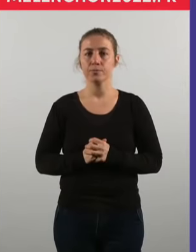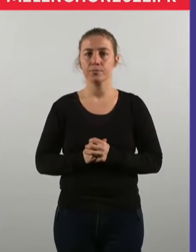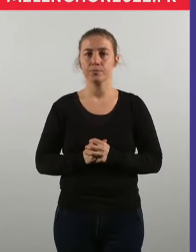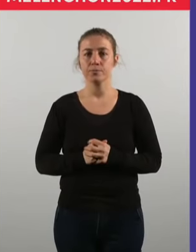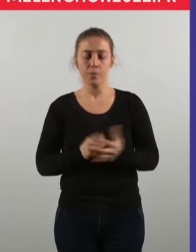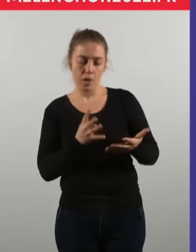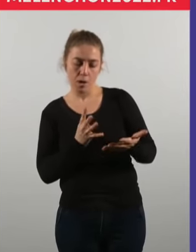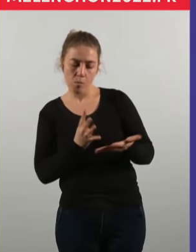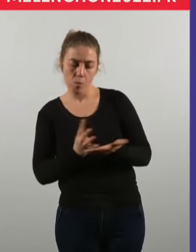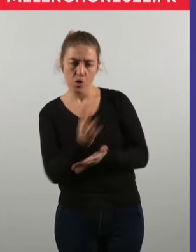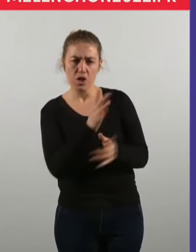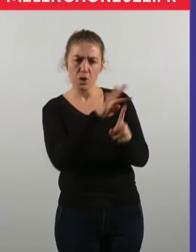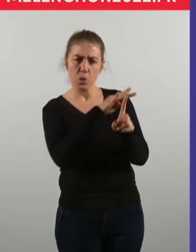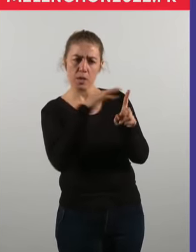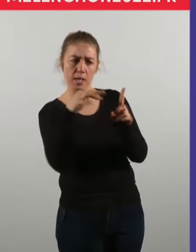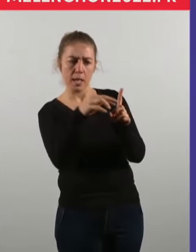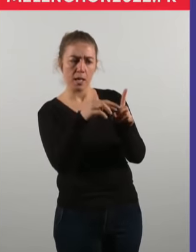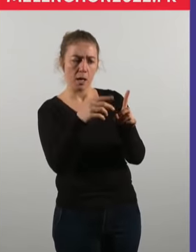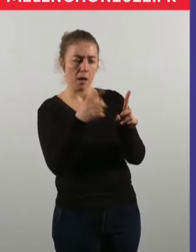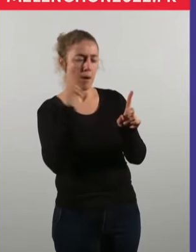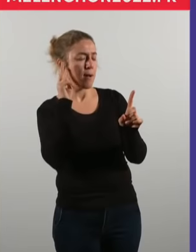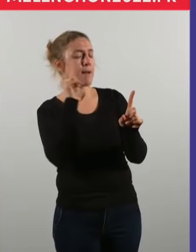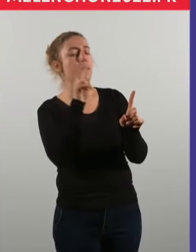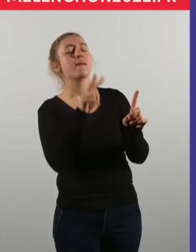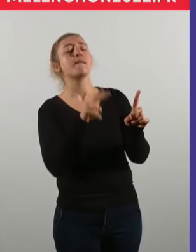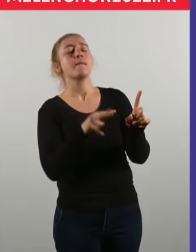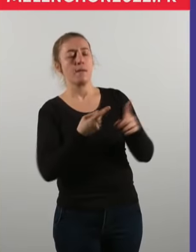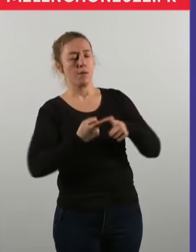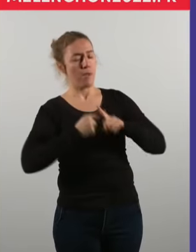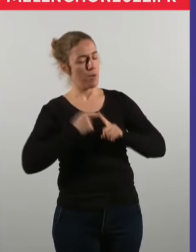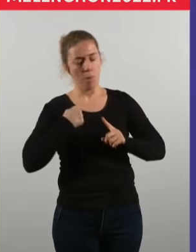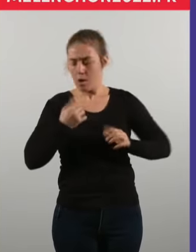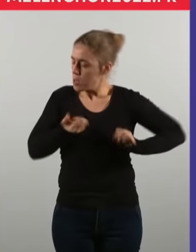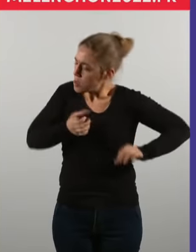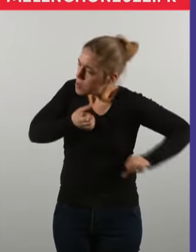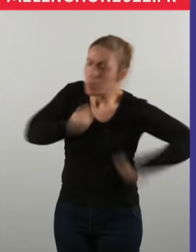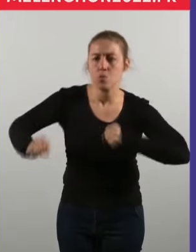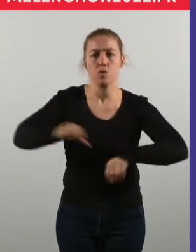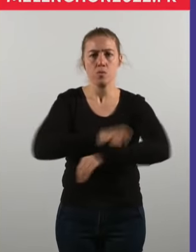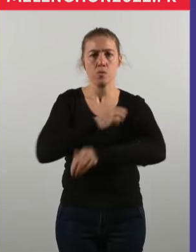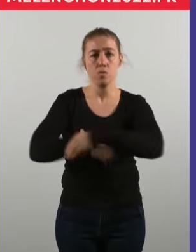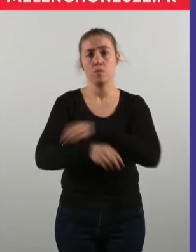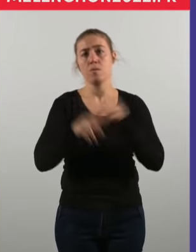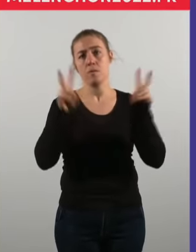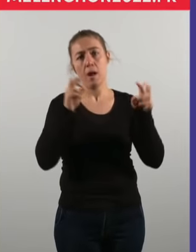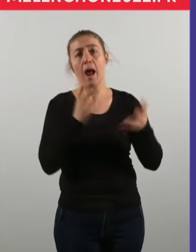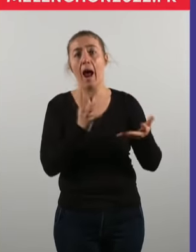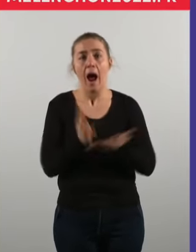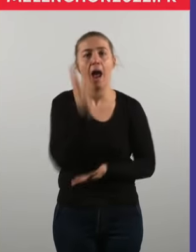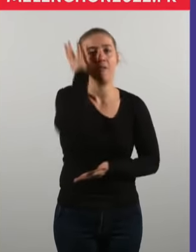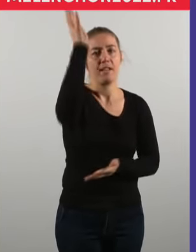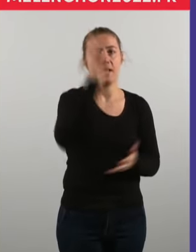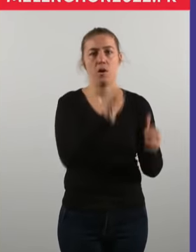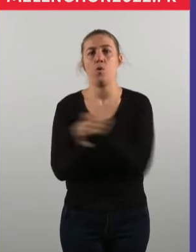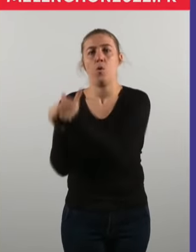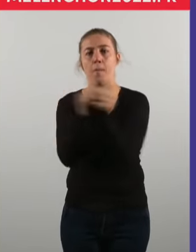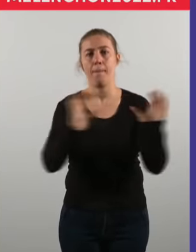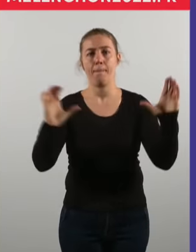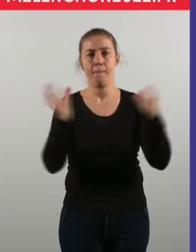Un projet de société qui m'a convaincu et qui aujourd'hui me mobilise, celui de l'avenir en commun.